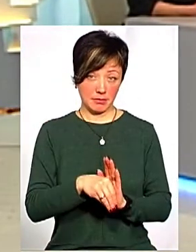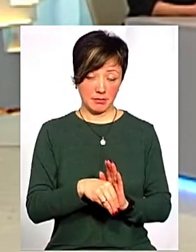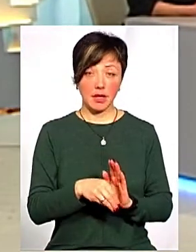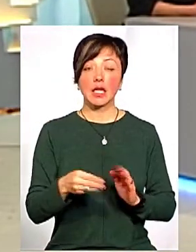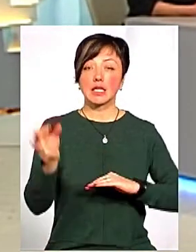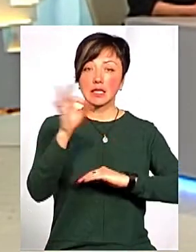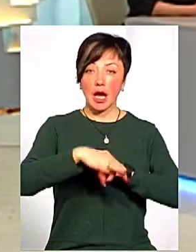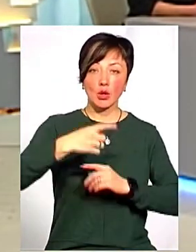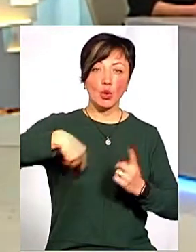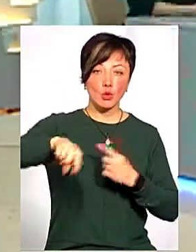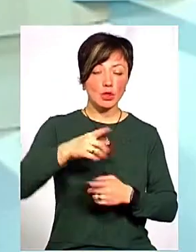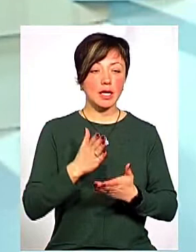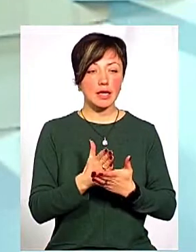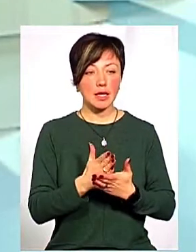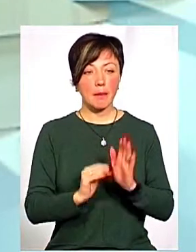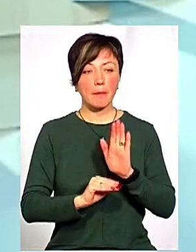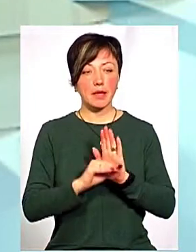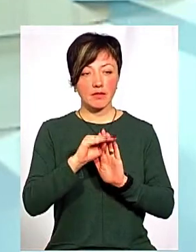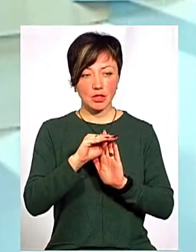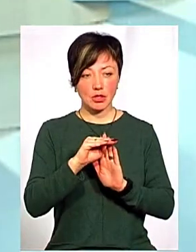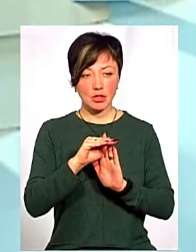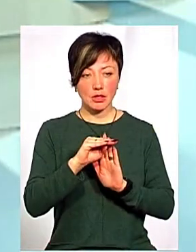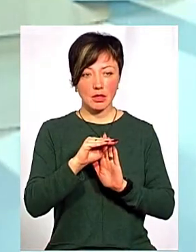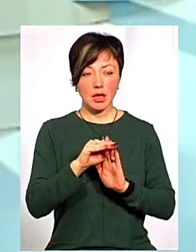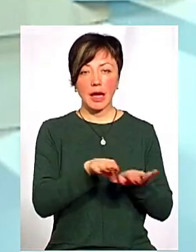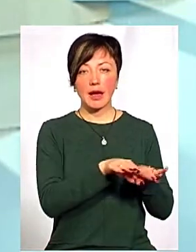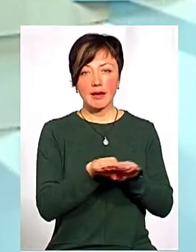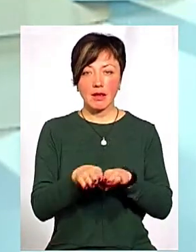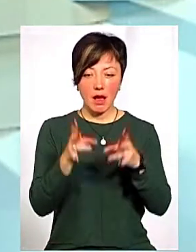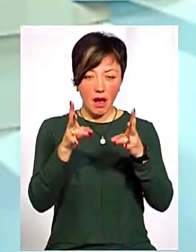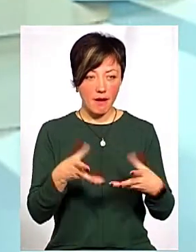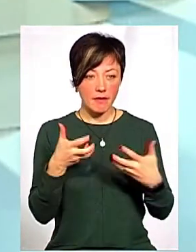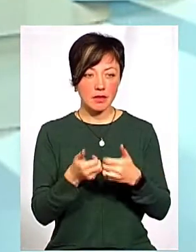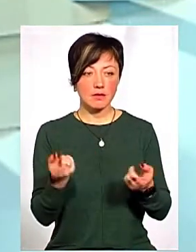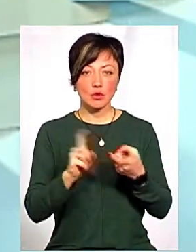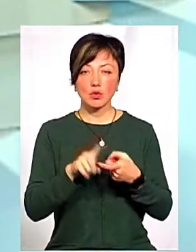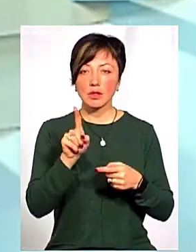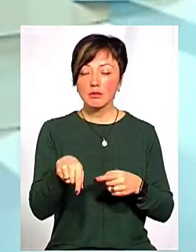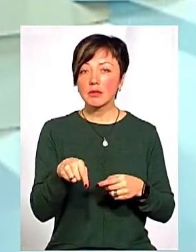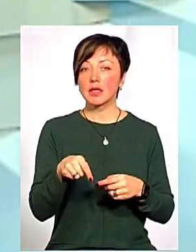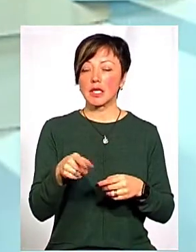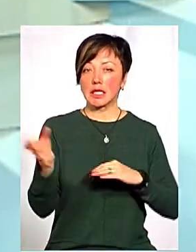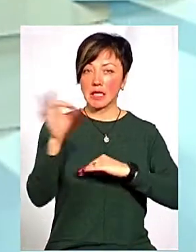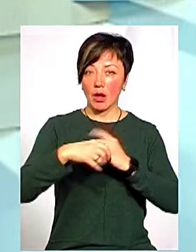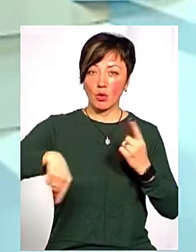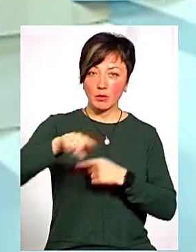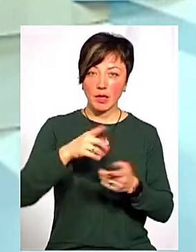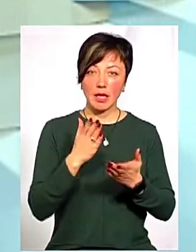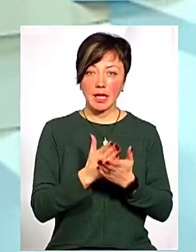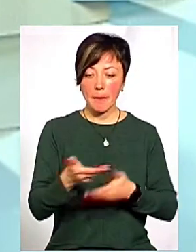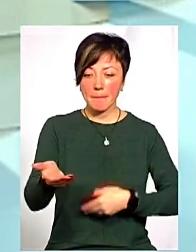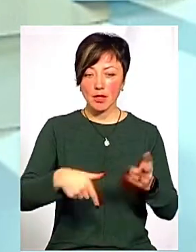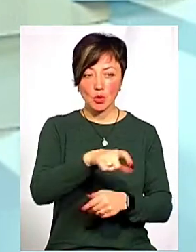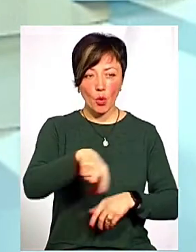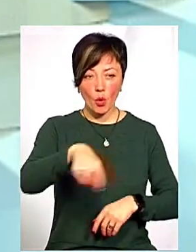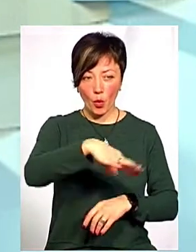цього, Західна Окружна є підвищеною, ну, має підвищену аварійність у зв'язку з тим, що крім цього, що на Західній Окружній є нерегульовані